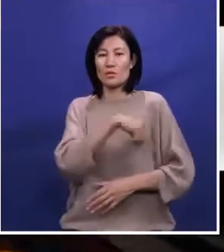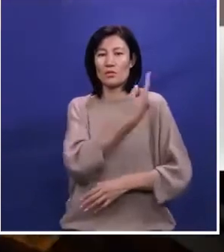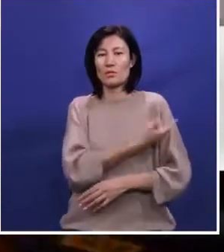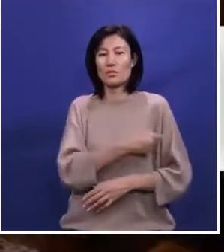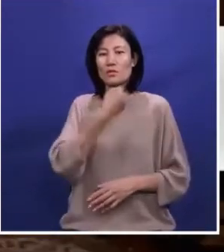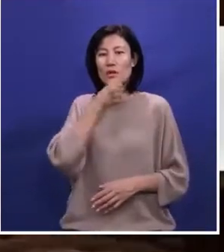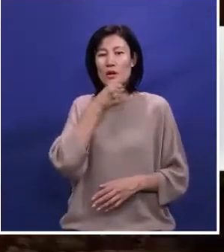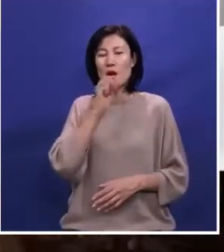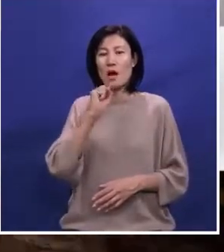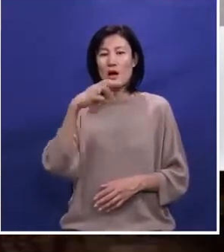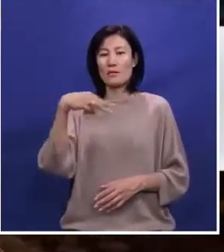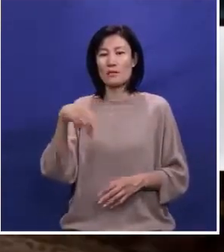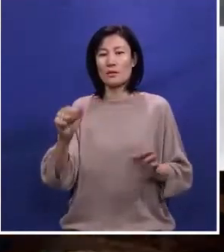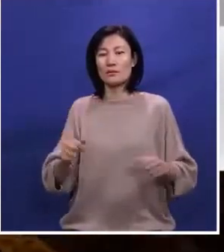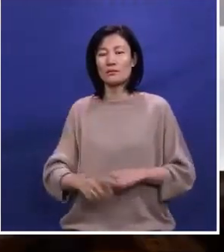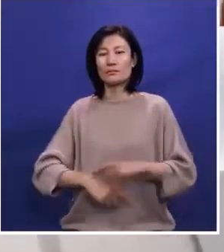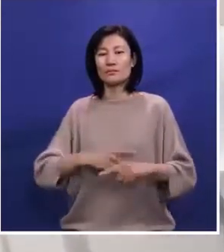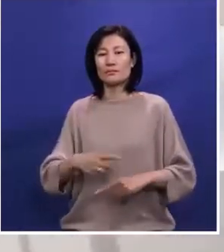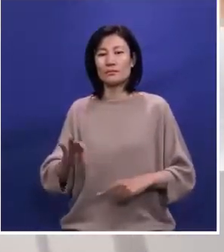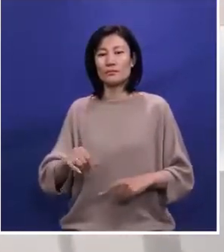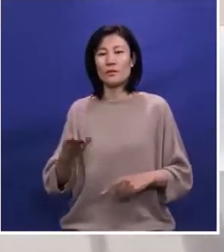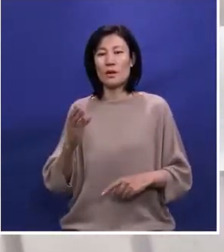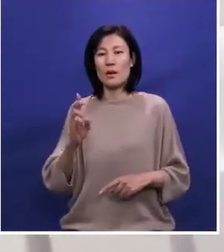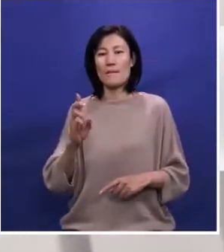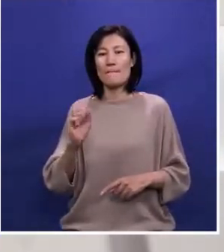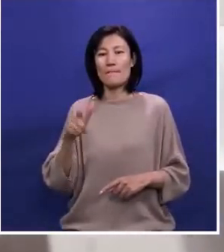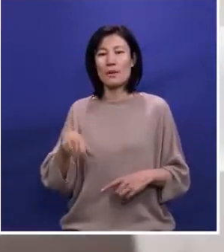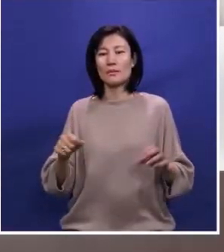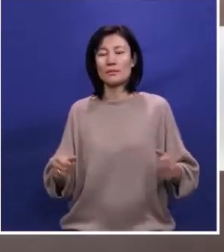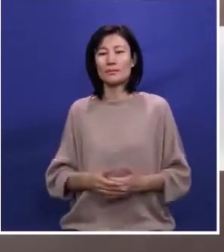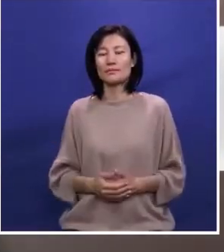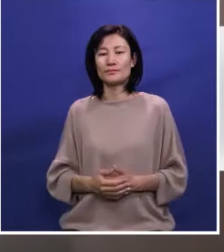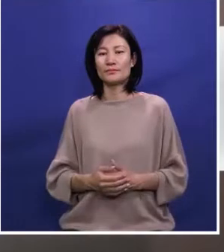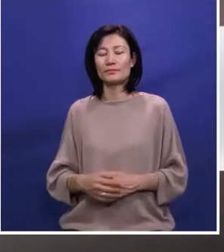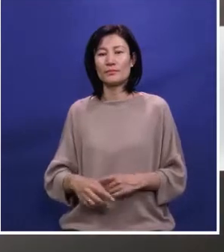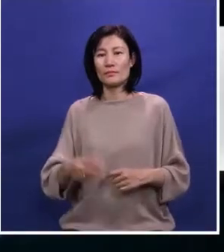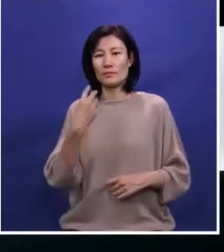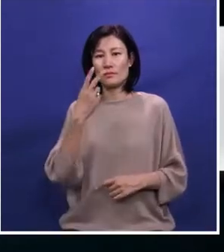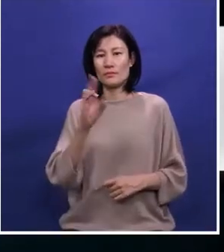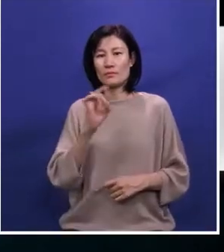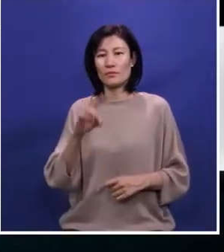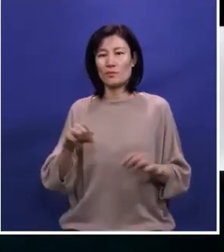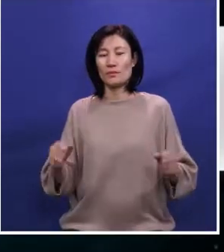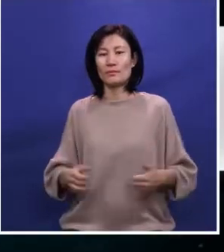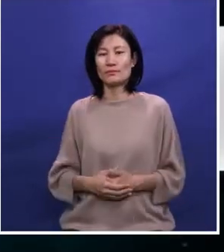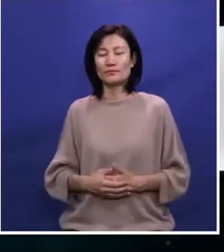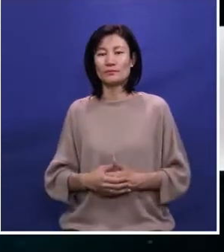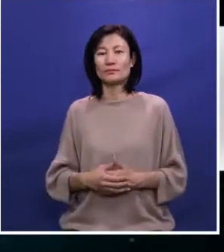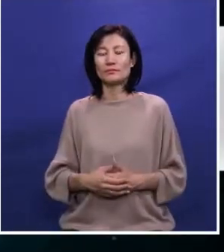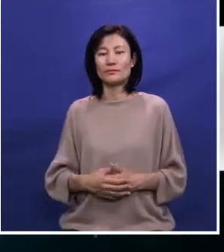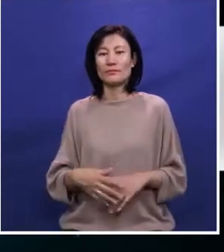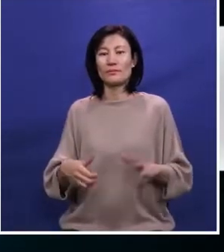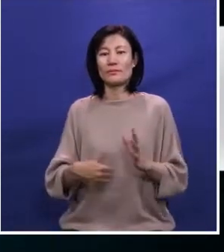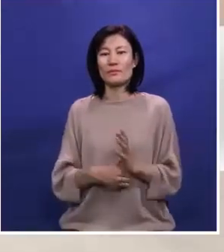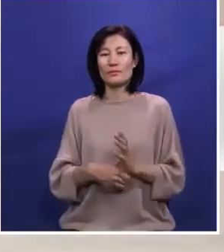атасы Қажымұқан әр додаға аттанбас бұрын баба түкті Шашты Әзіздің рухы қолдай көр деп рухтанған екен.